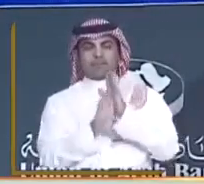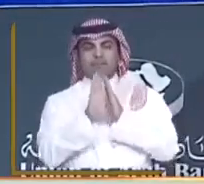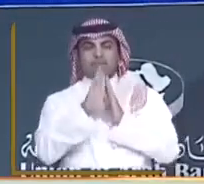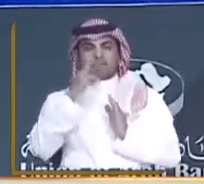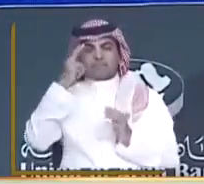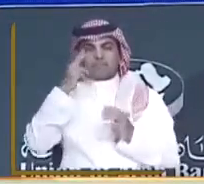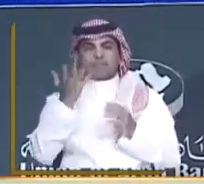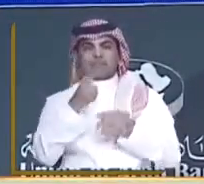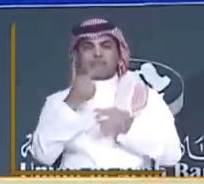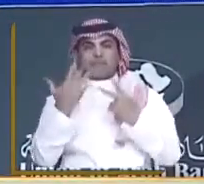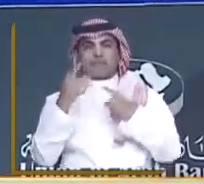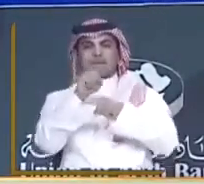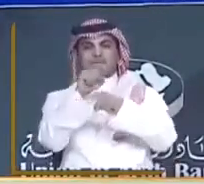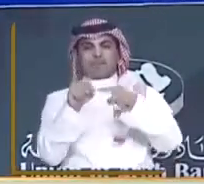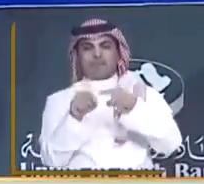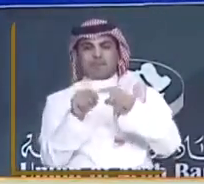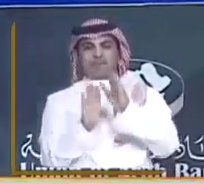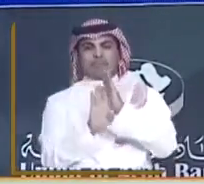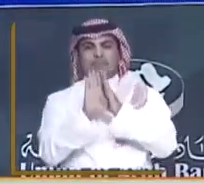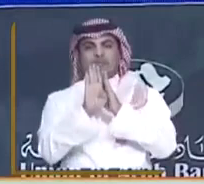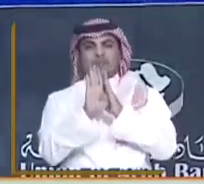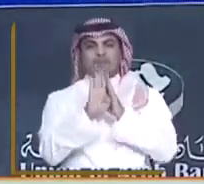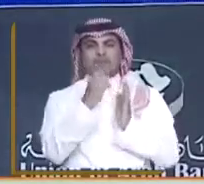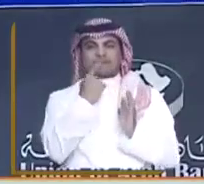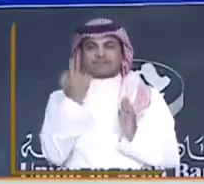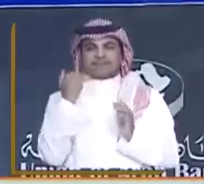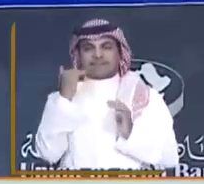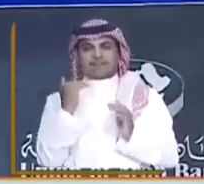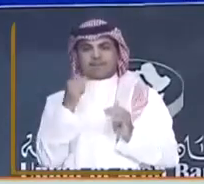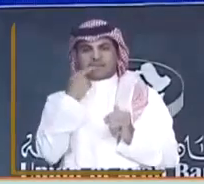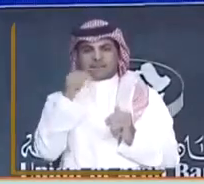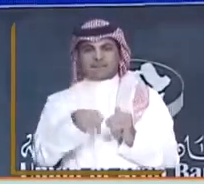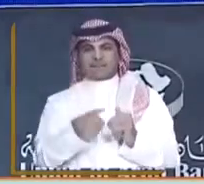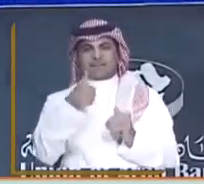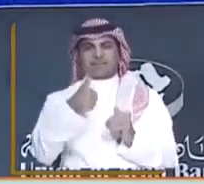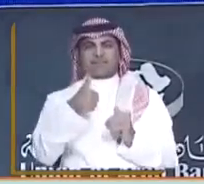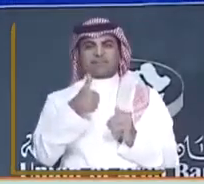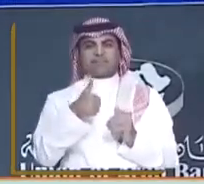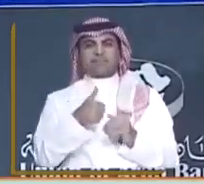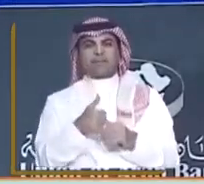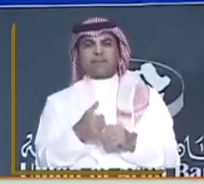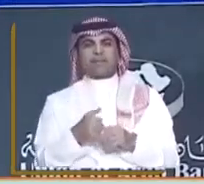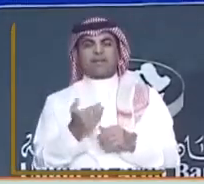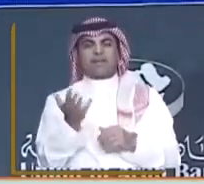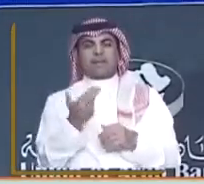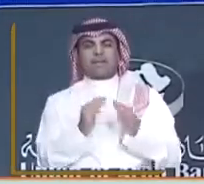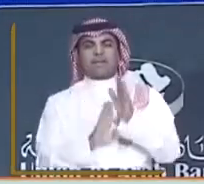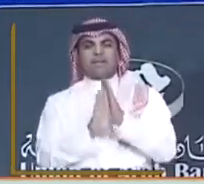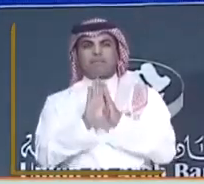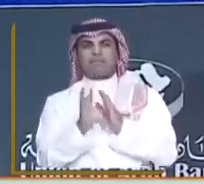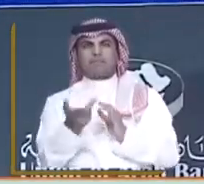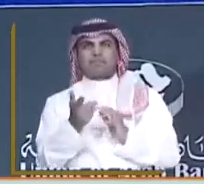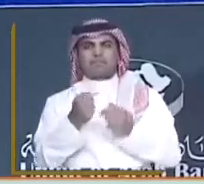بمعدل 8.7% من العام الماضي متجاوزا بذلك متوسط